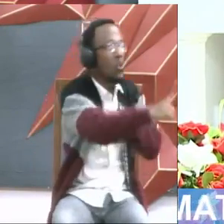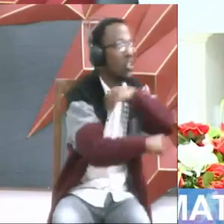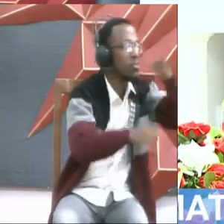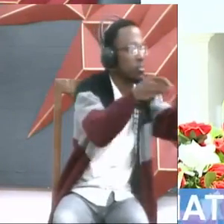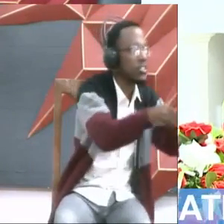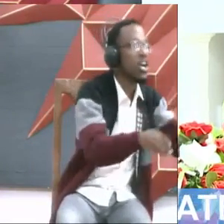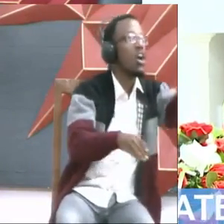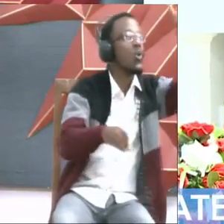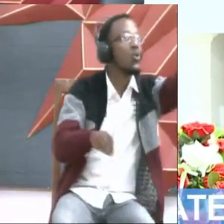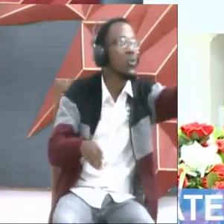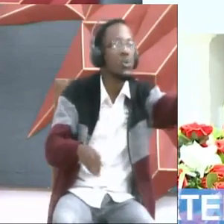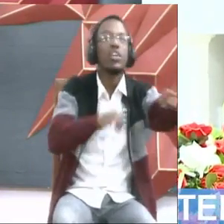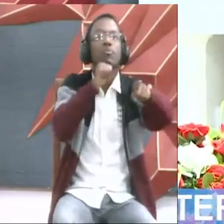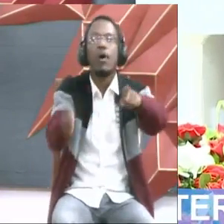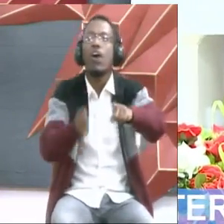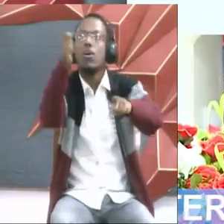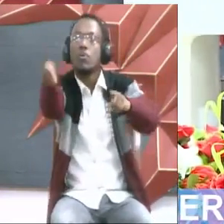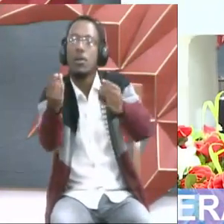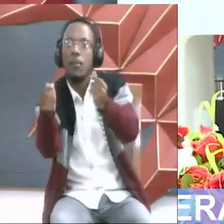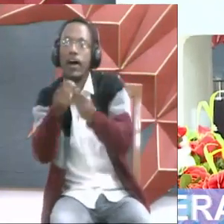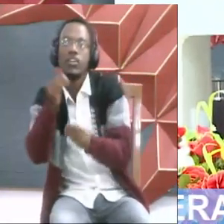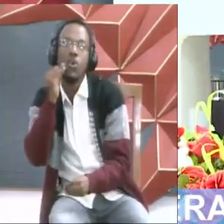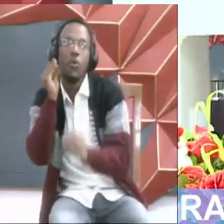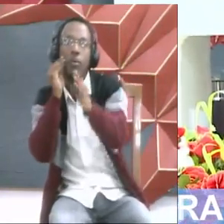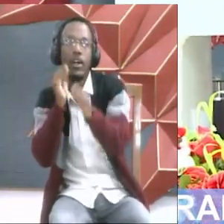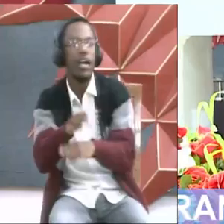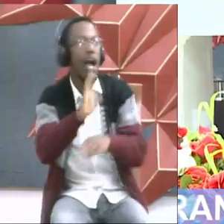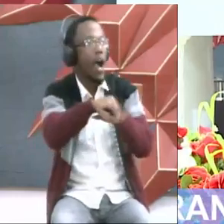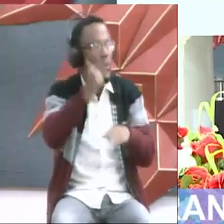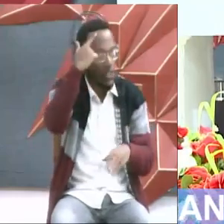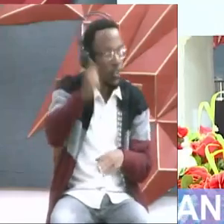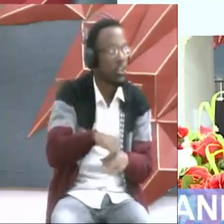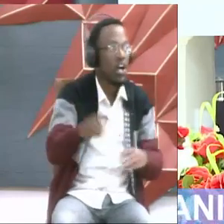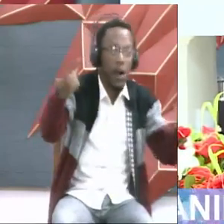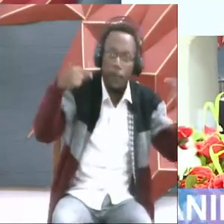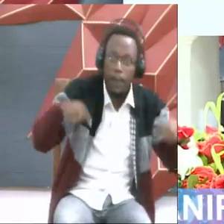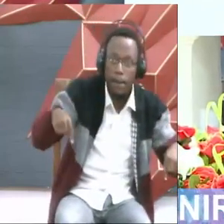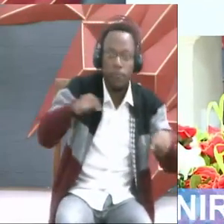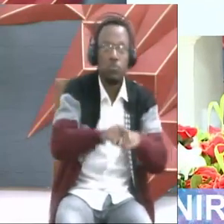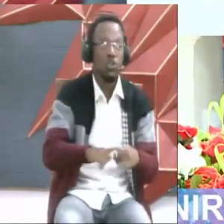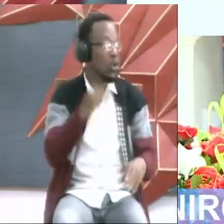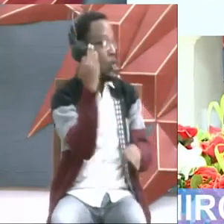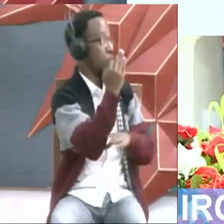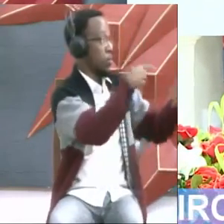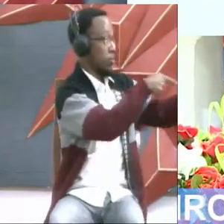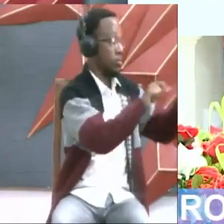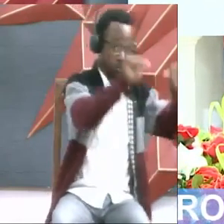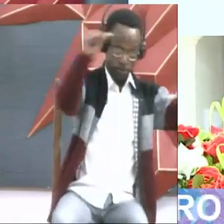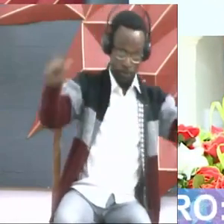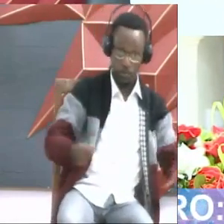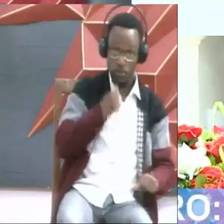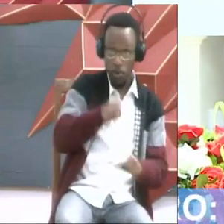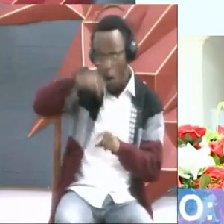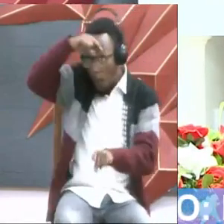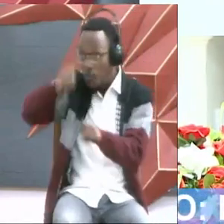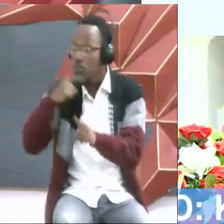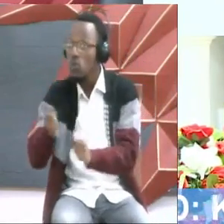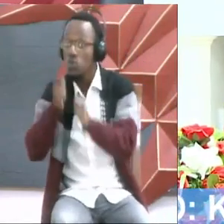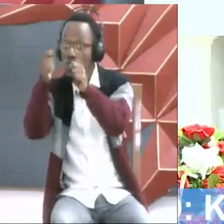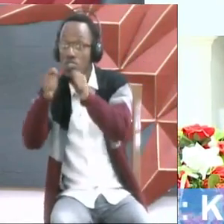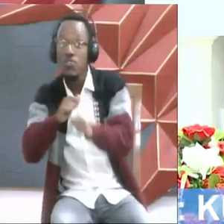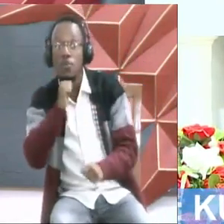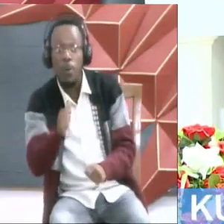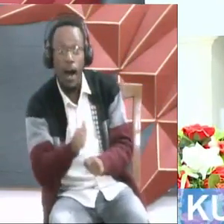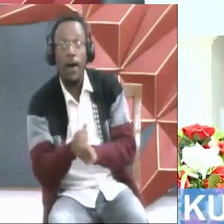nawe ntiyatanga rasiyo uriya hanyuma yarabimenye acaza kuri shere rero ngo haleluya ngo bene data badatanga rasiyo ngo